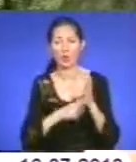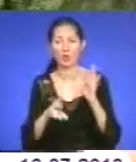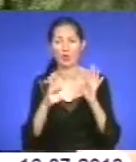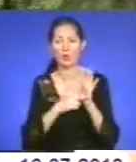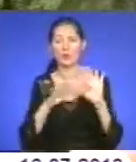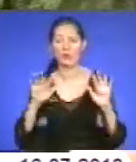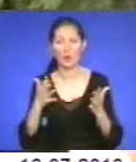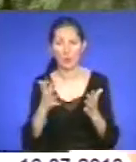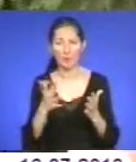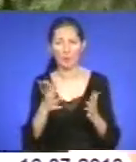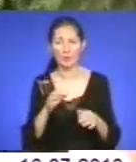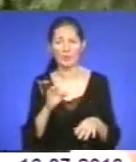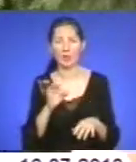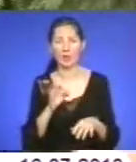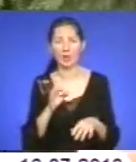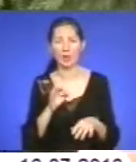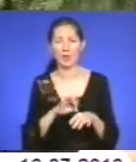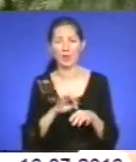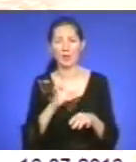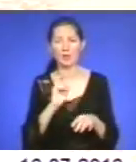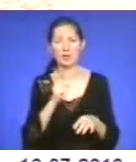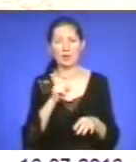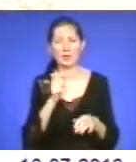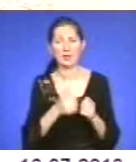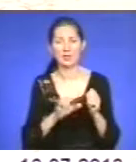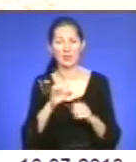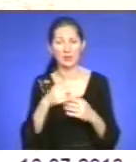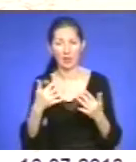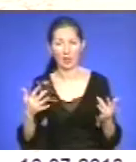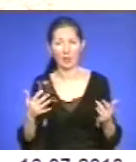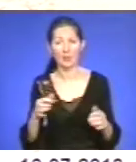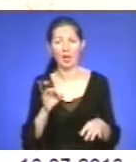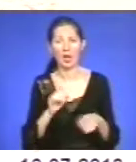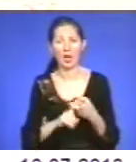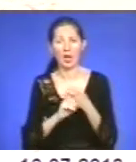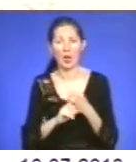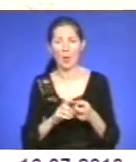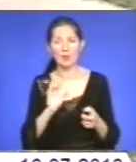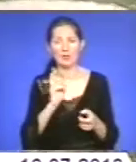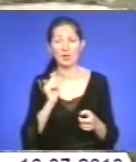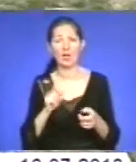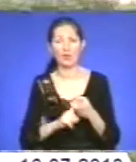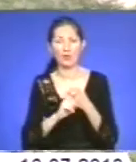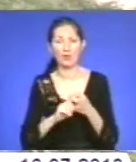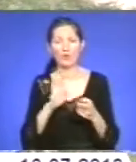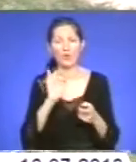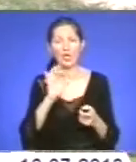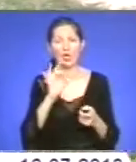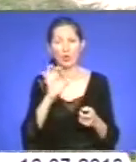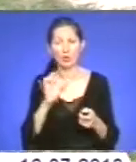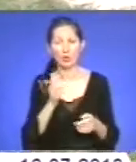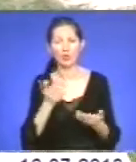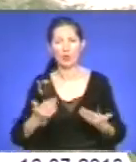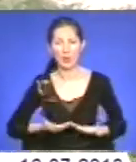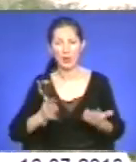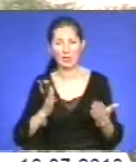98 випадків сказу серед тварин. Збудник сказу – вірус, який живе і розмножується лише в живому організмі, головному